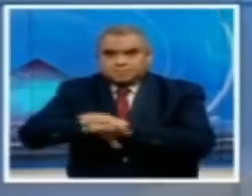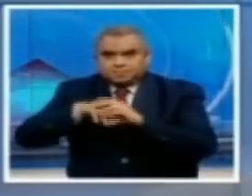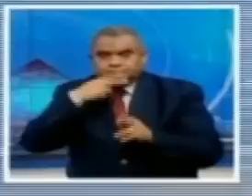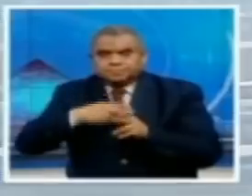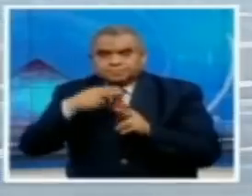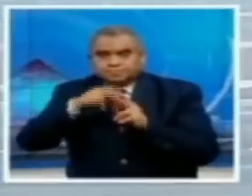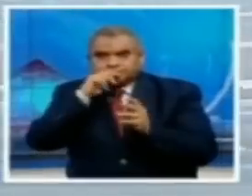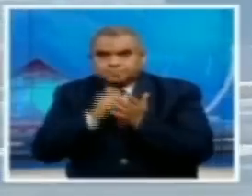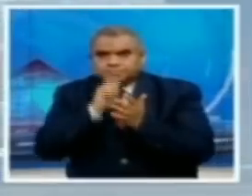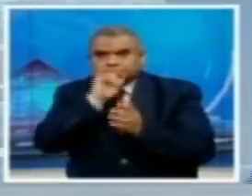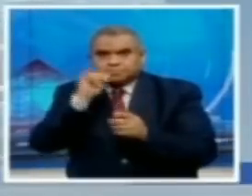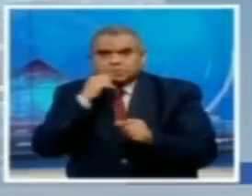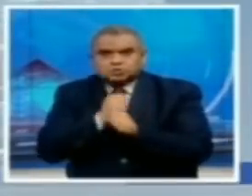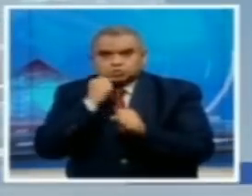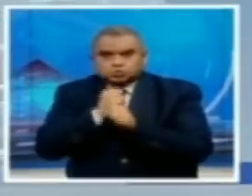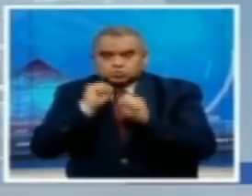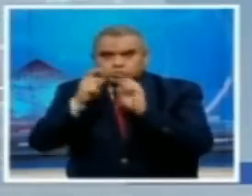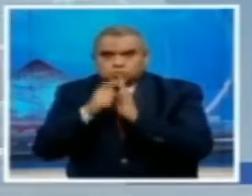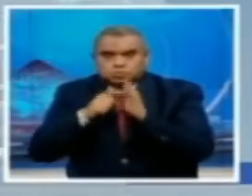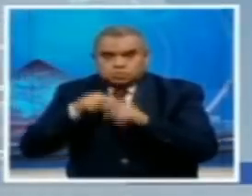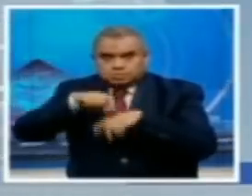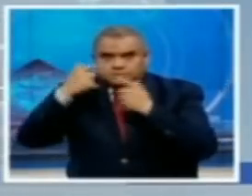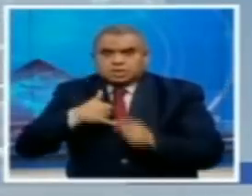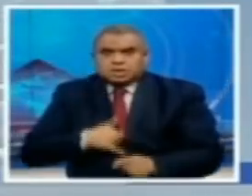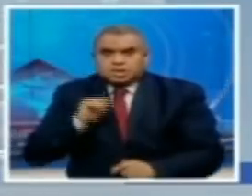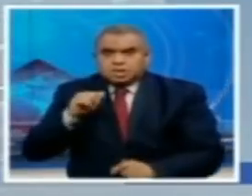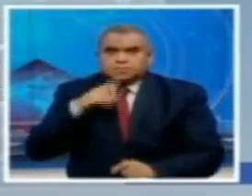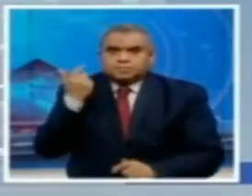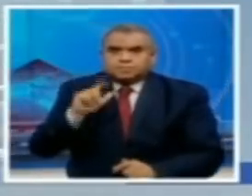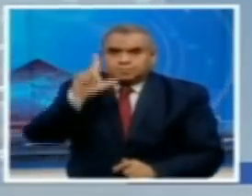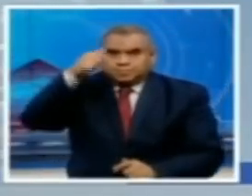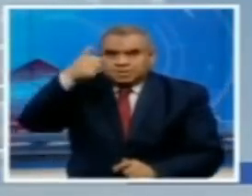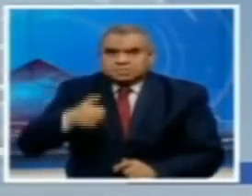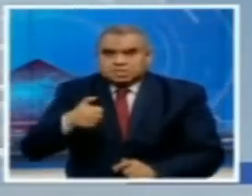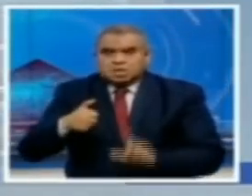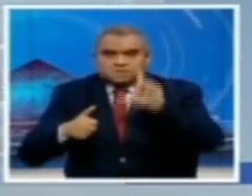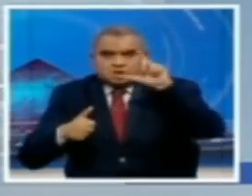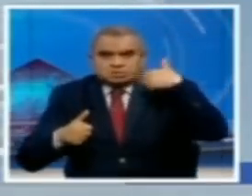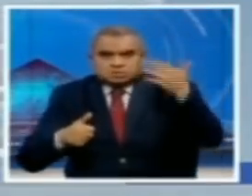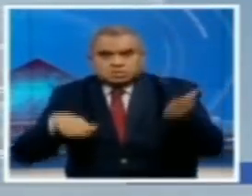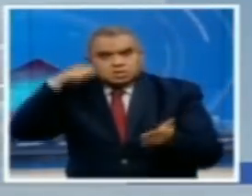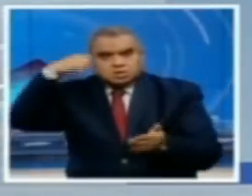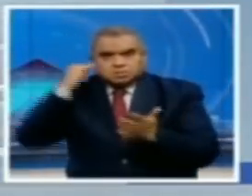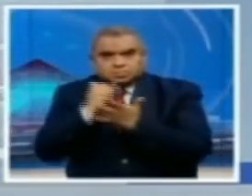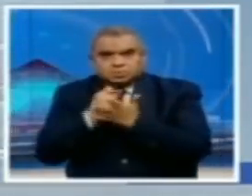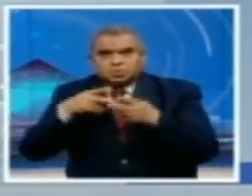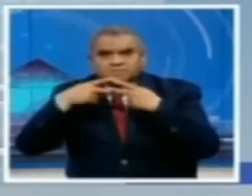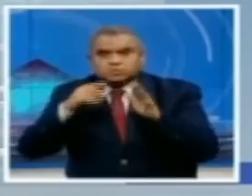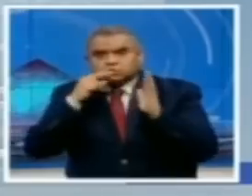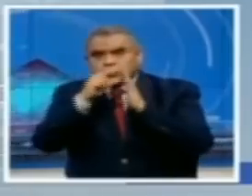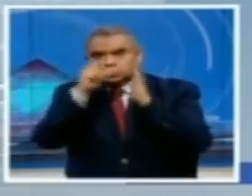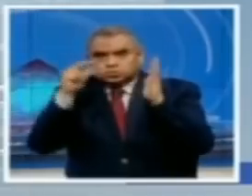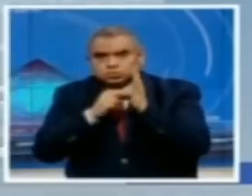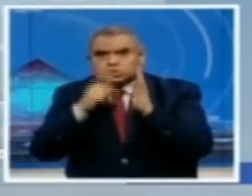لاستكمال تنفيذ مهام المرحلة الانتقالية في اليمن الشقيق وتفويضه بكامل صلاحيات رئيس الجمهورية وفق